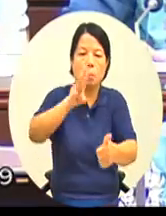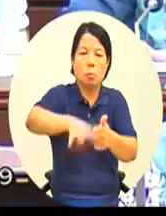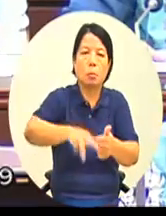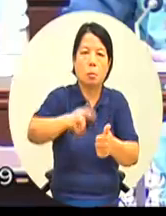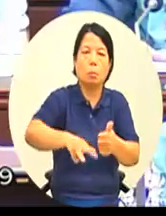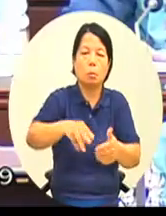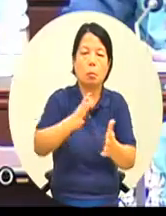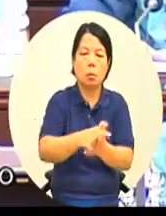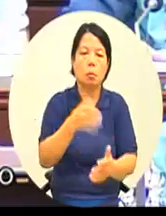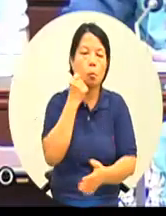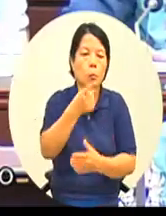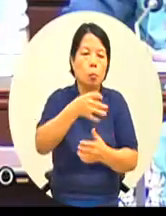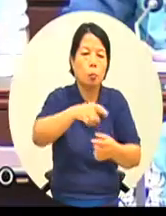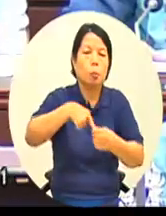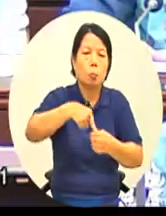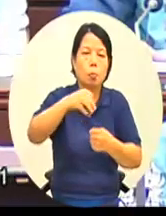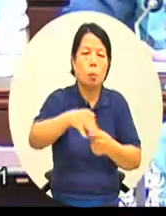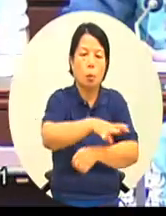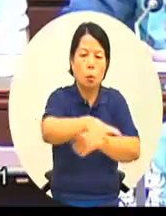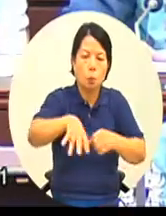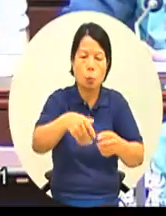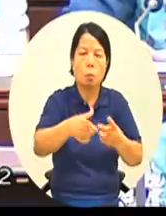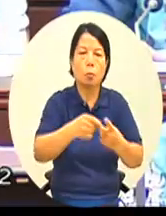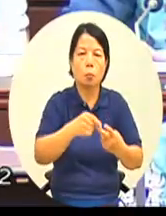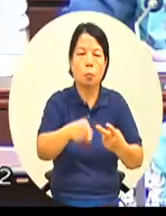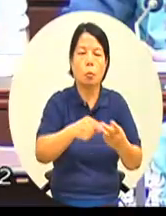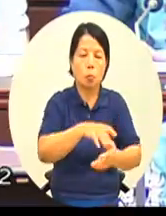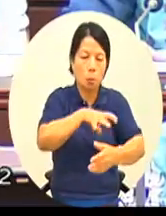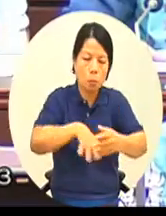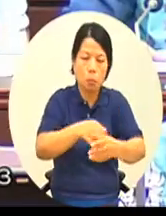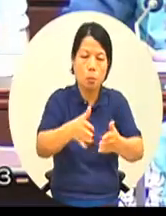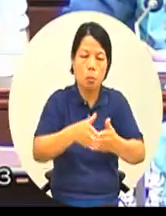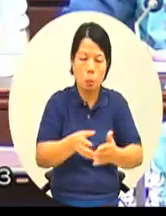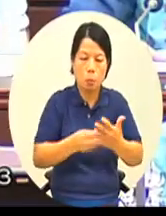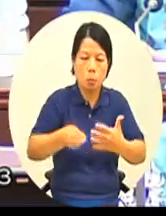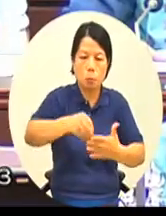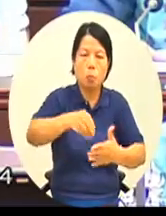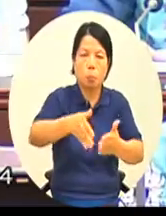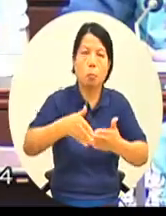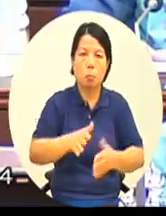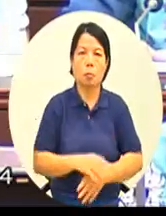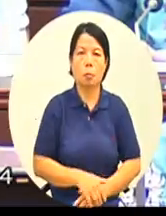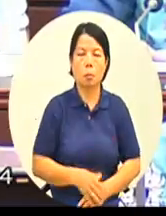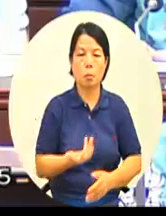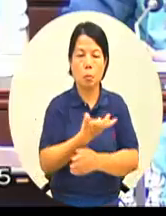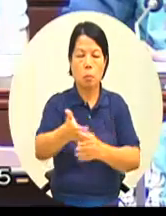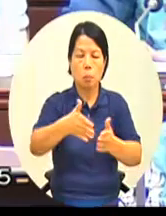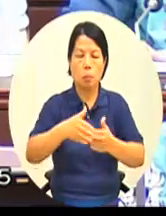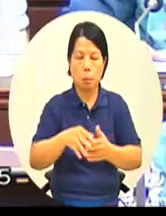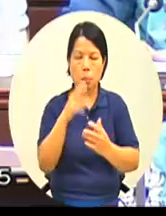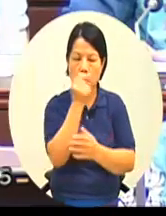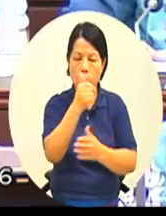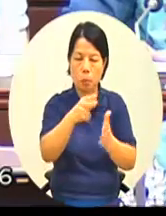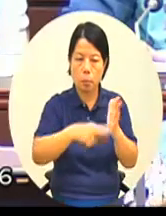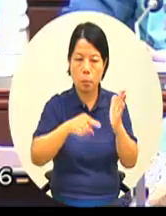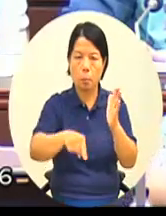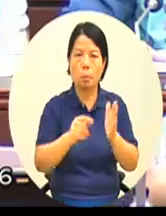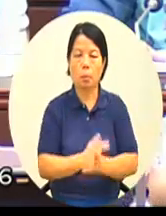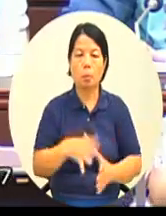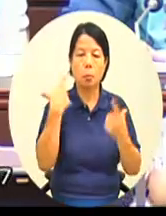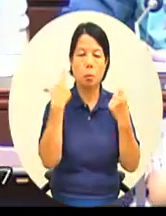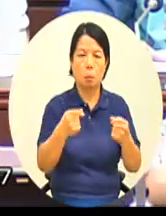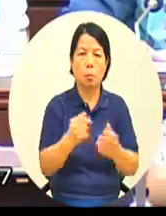资的条件还有他工作的环境工作的内容都要提升。所以刚才也有特别说明，就是说我们原